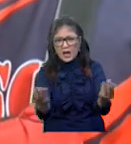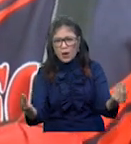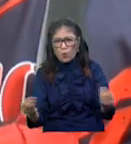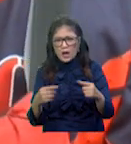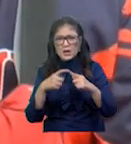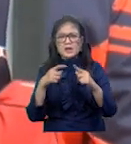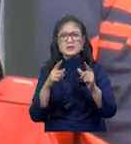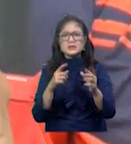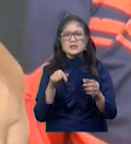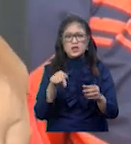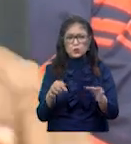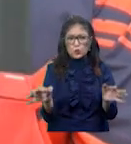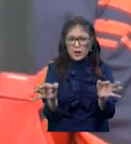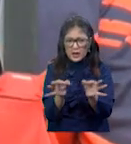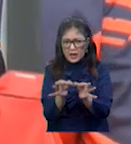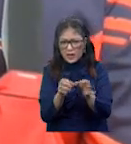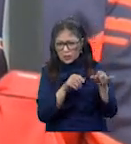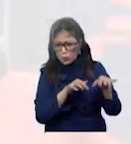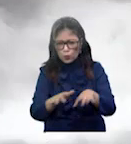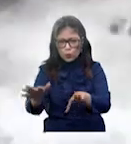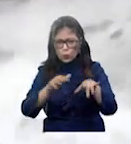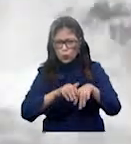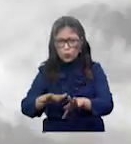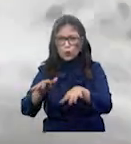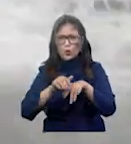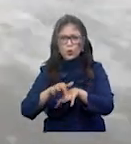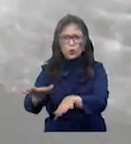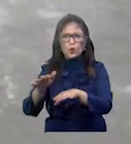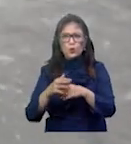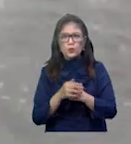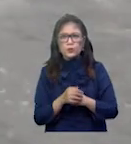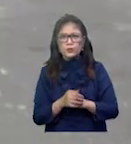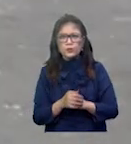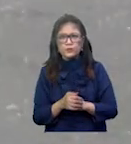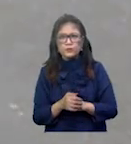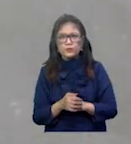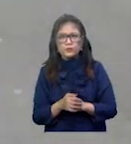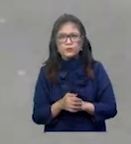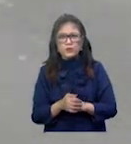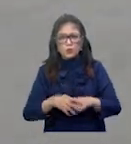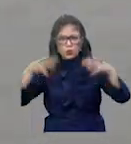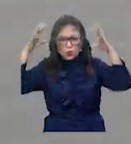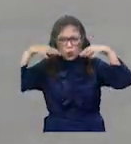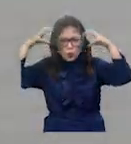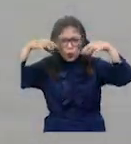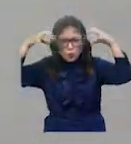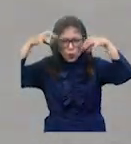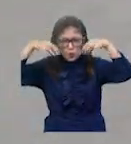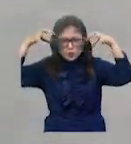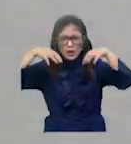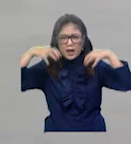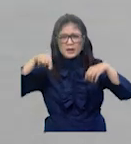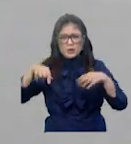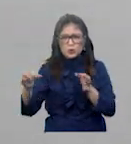mungkin debit airnya cukup tinggi. Sementara itu diguyur hujan seharian, akses jalan di depan Plaza